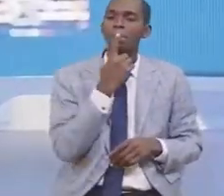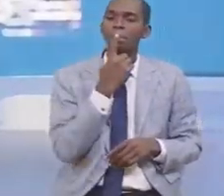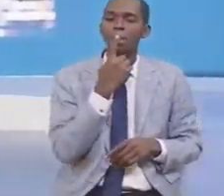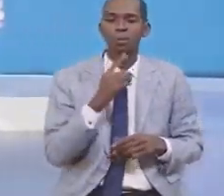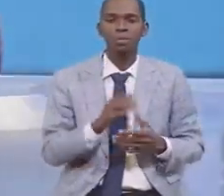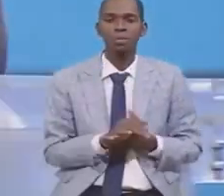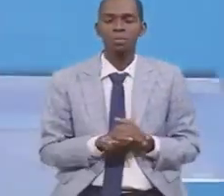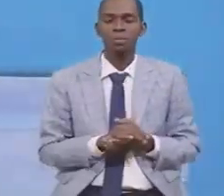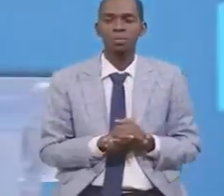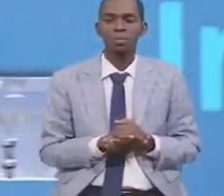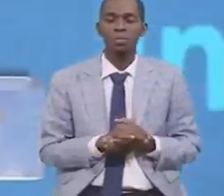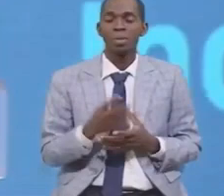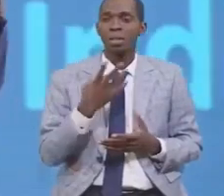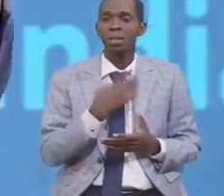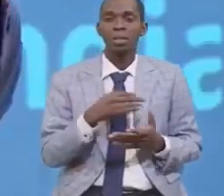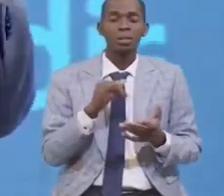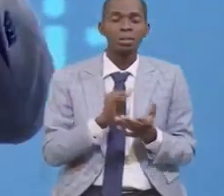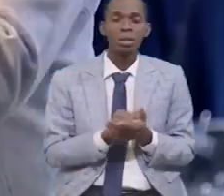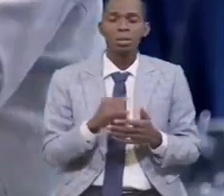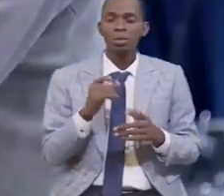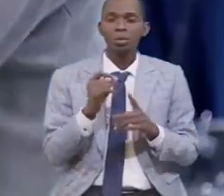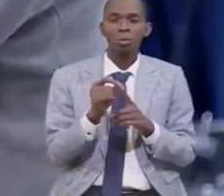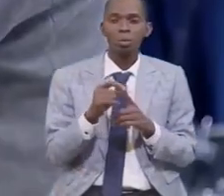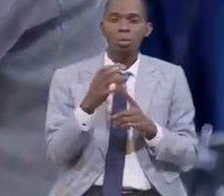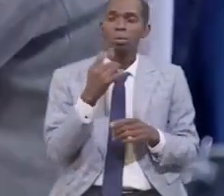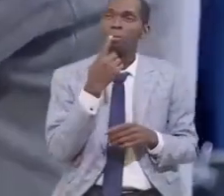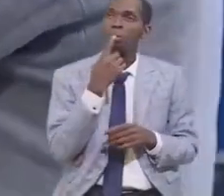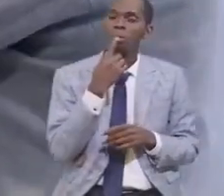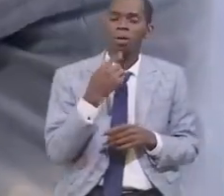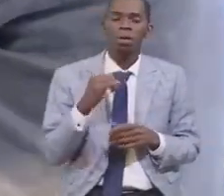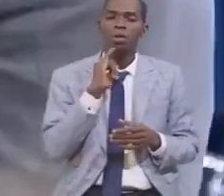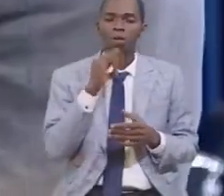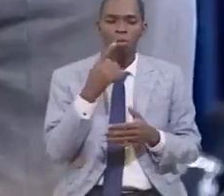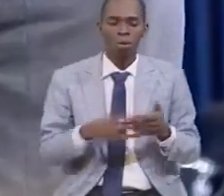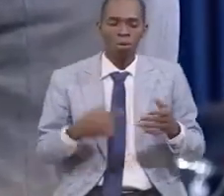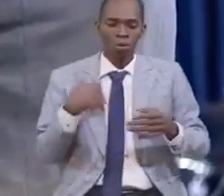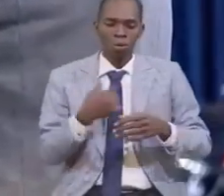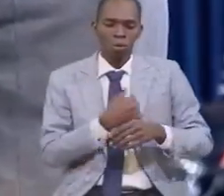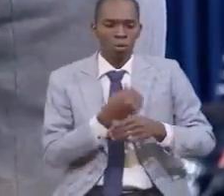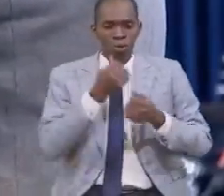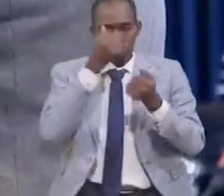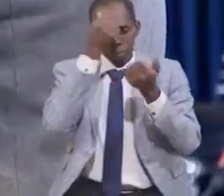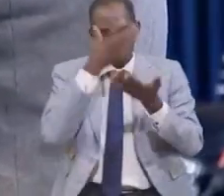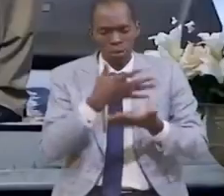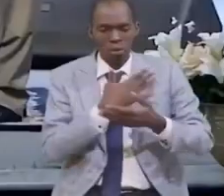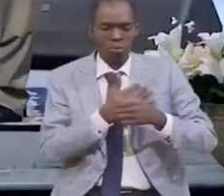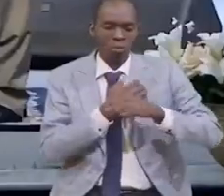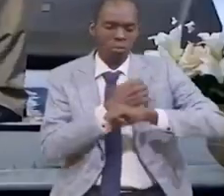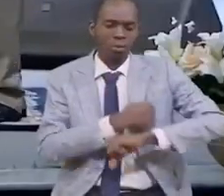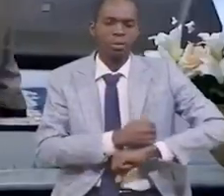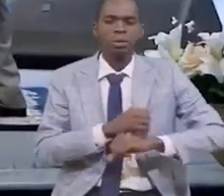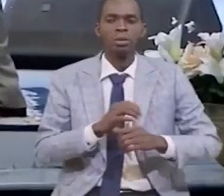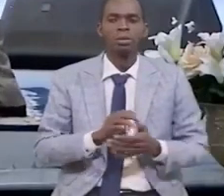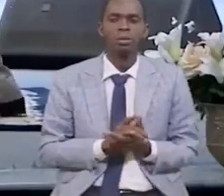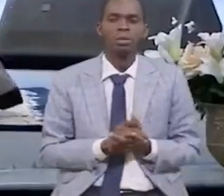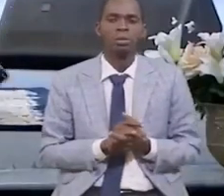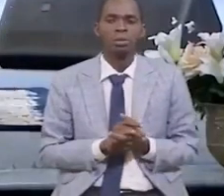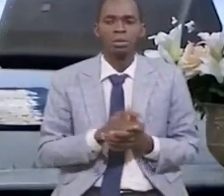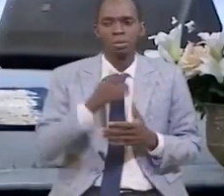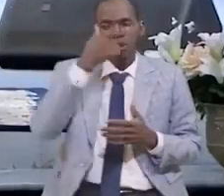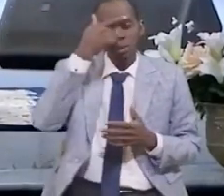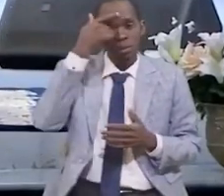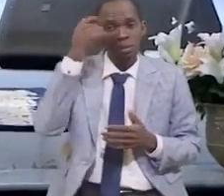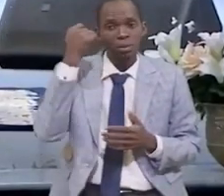మాటలు. And that word of his mouth we watch over. ఆయన నోటి మాట అలా గమనించబడుతోంది.